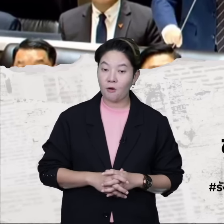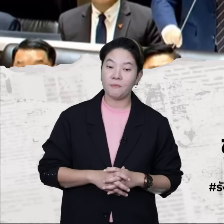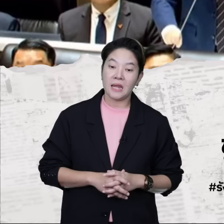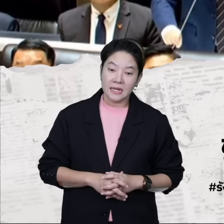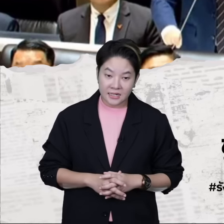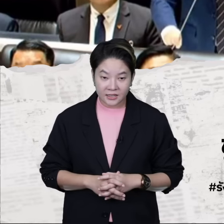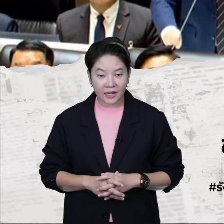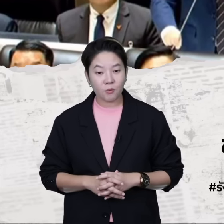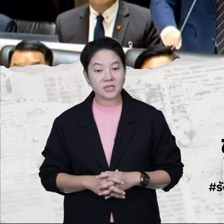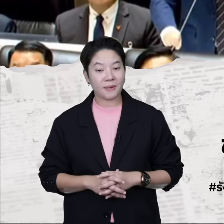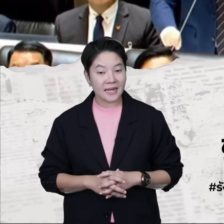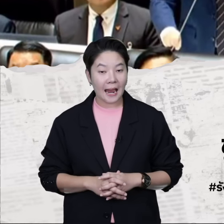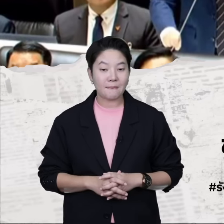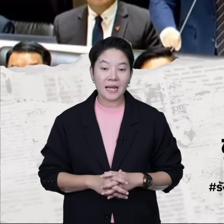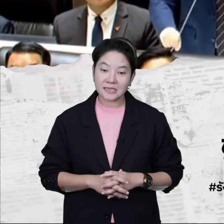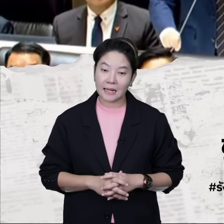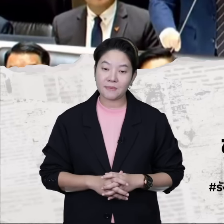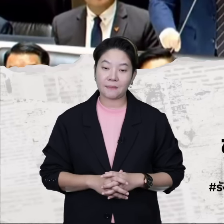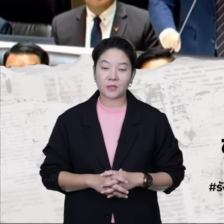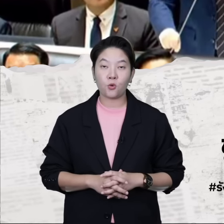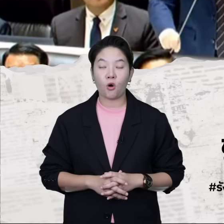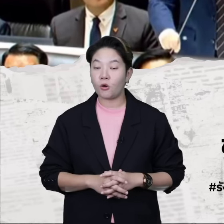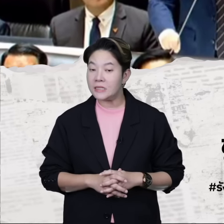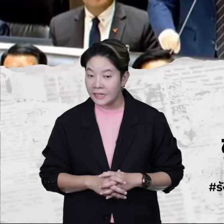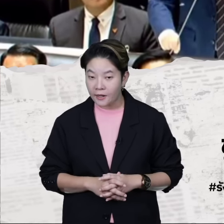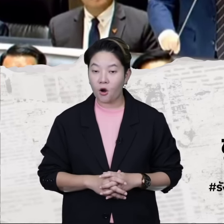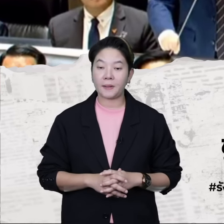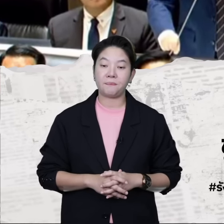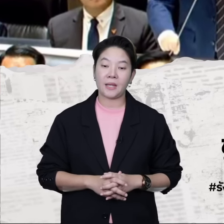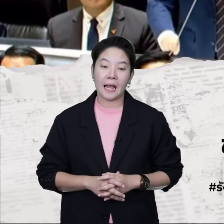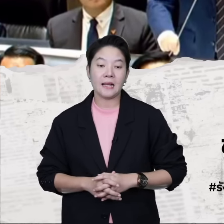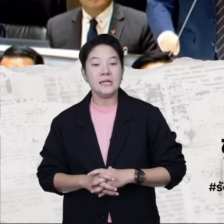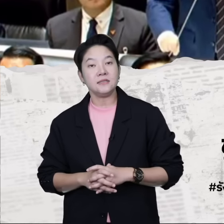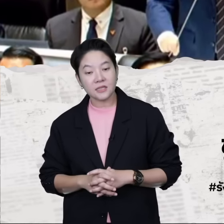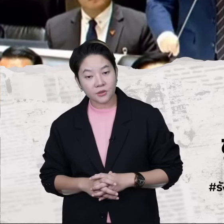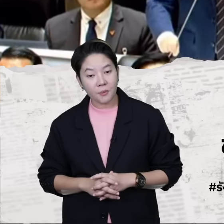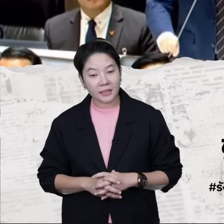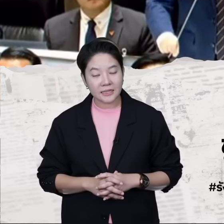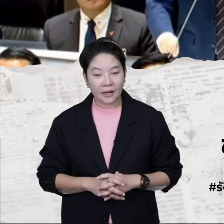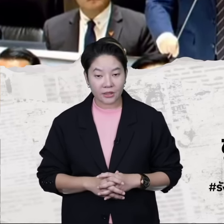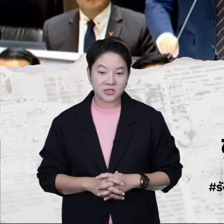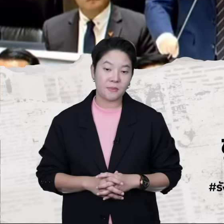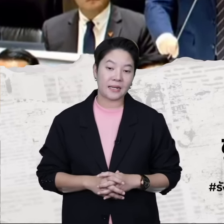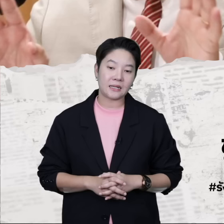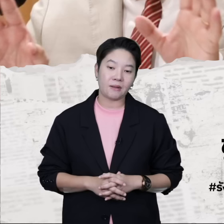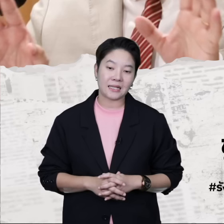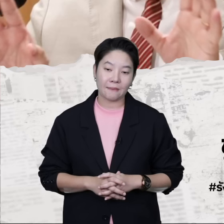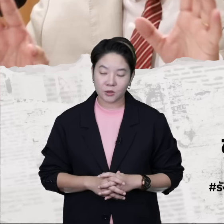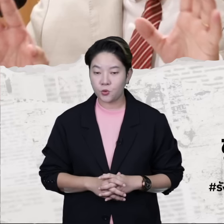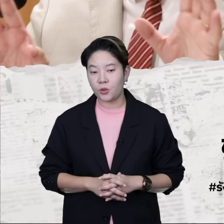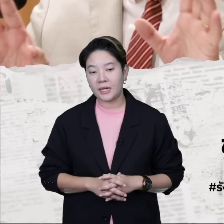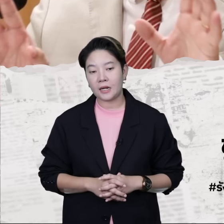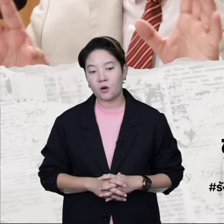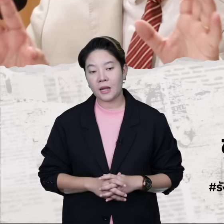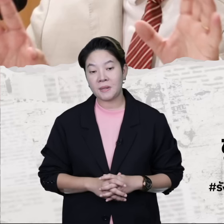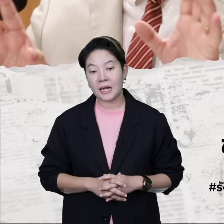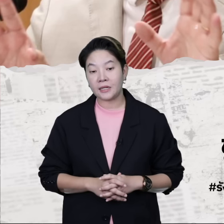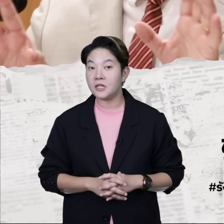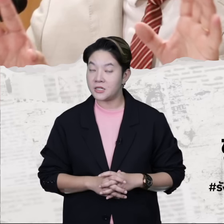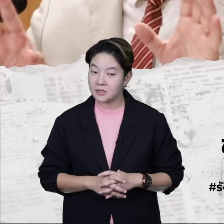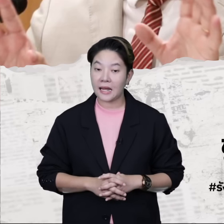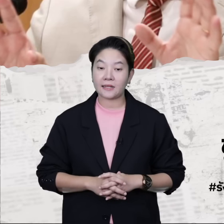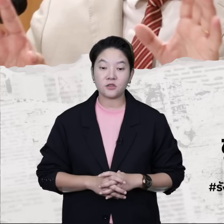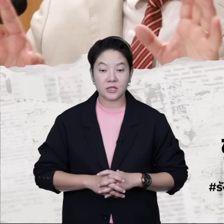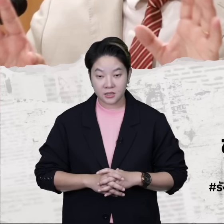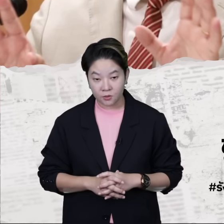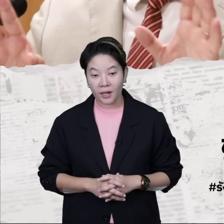66แล้วยืนยันว่าจะพยายามไม่ให้ซ้ำกับกระทู้ของคนอื่นแน่นอนนะคะซึ่งระหว่างที่นายรังสิมันนะกำลังถามกระทู้อยู่นั้นเนี่ยก็ได้มีการ